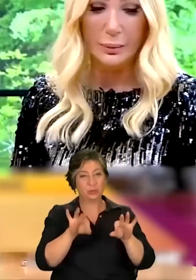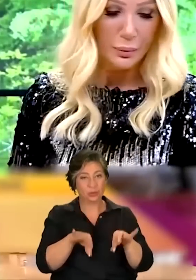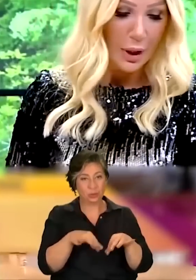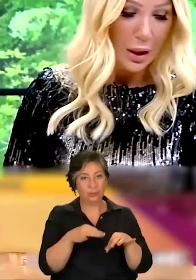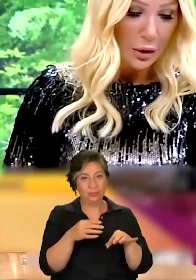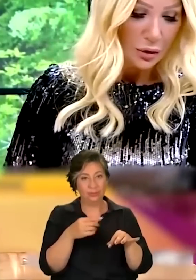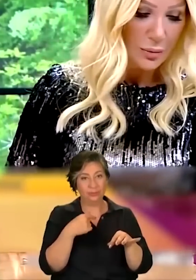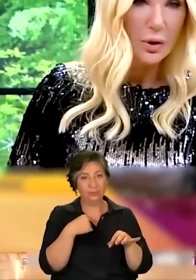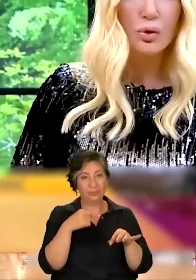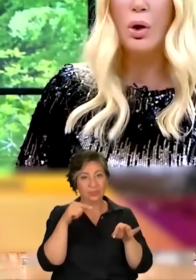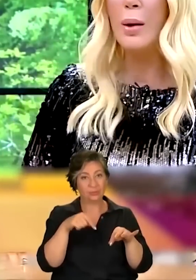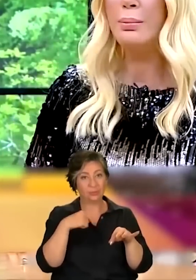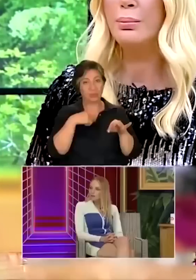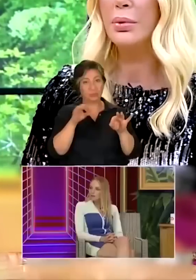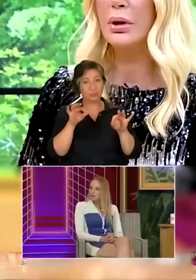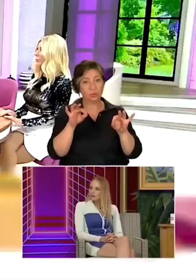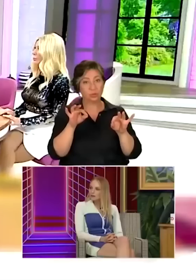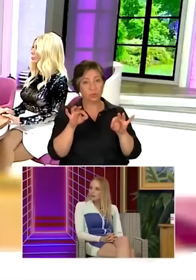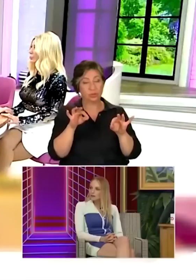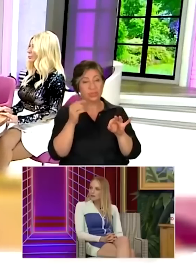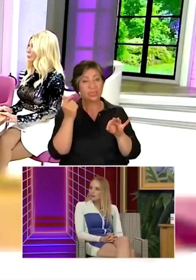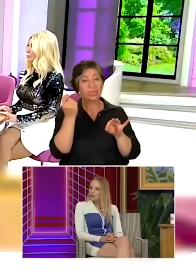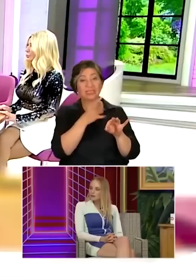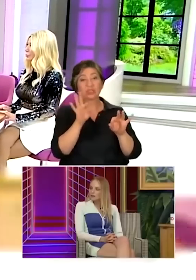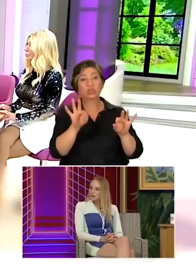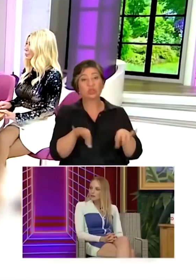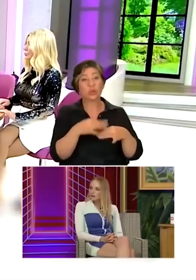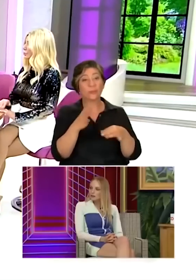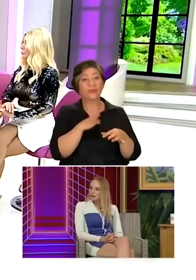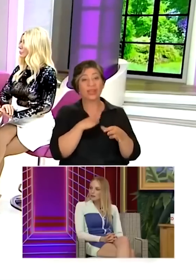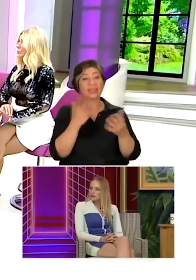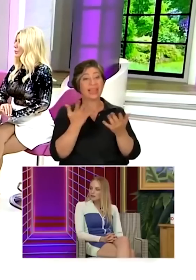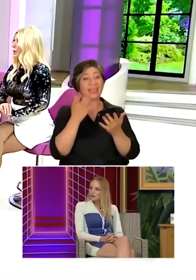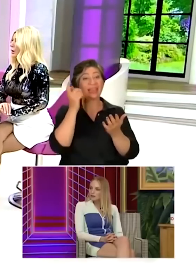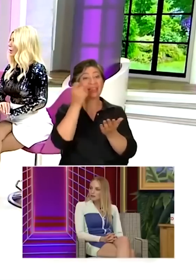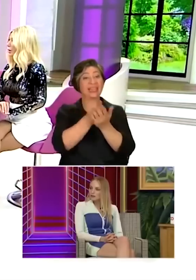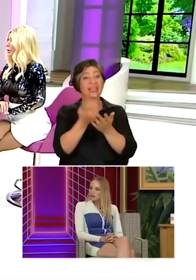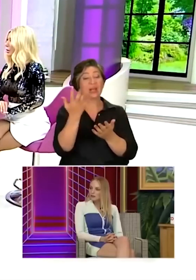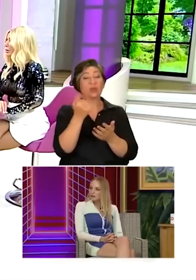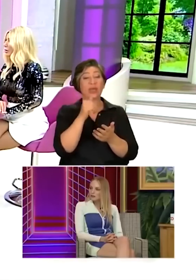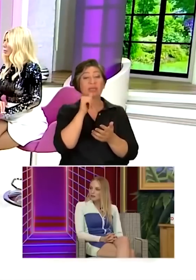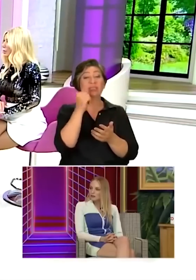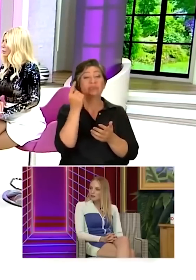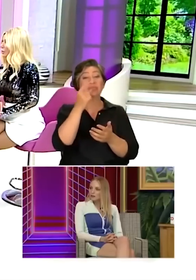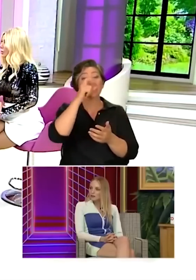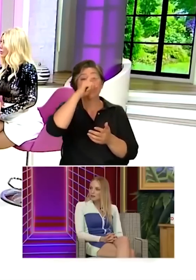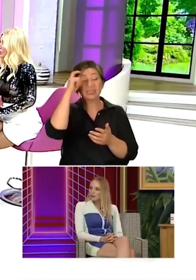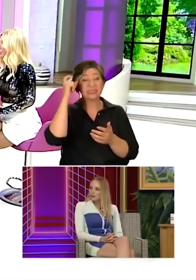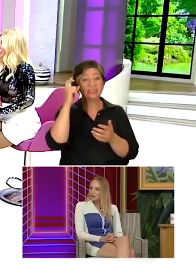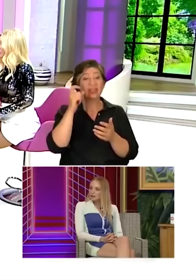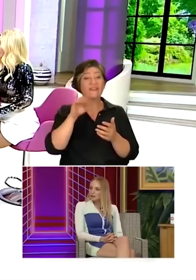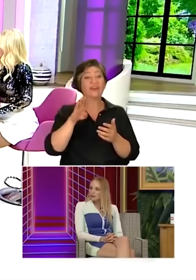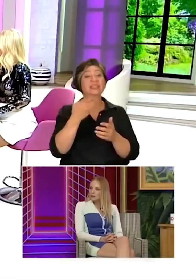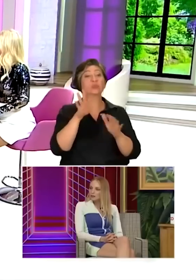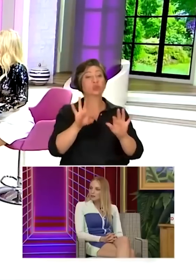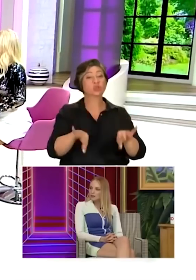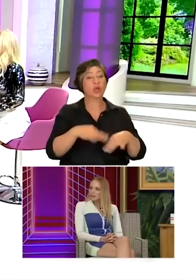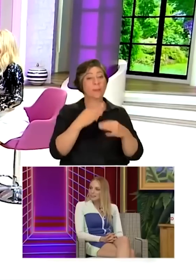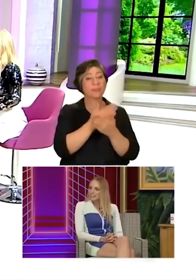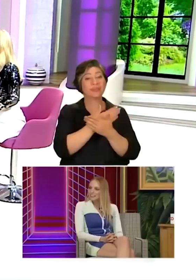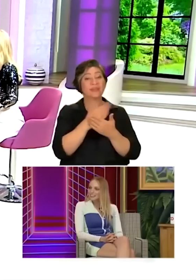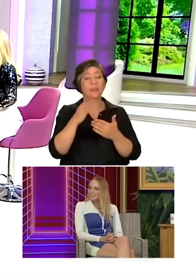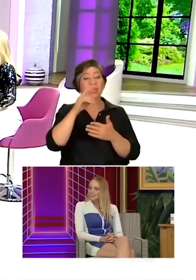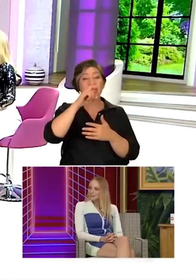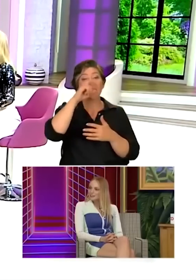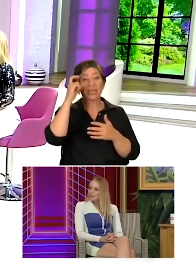Çoraplı evet. Evet. Şimdi çorap... Kaç çorabı var, nereden ne kadar alıyor? Ve hiçbir zaman yaz sıcağında da vazgeçmiyor çoraplarından.